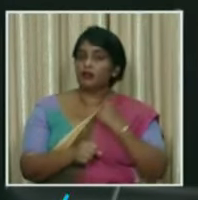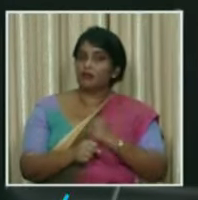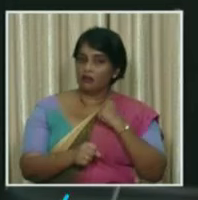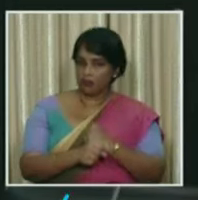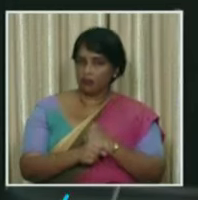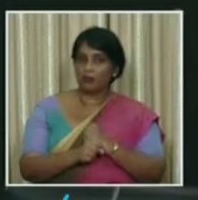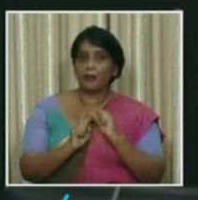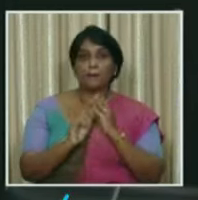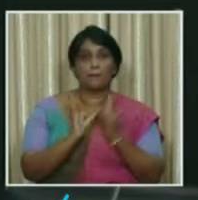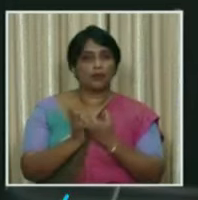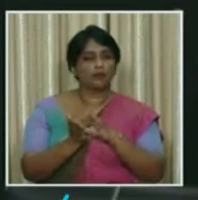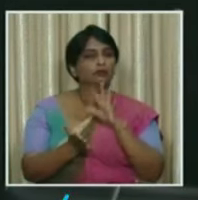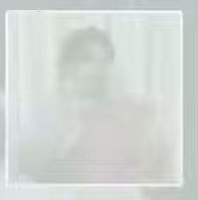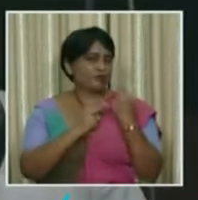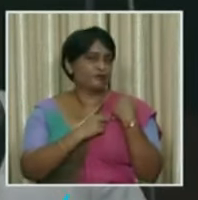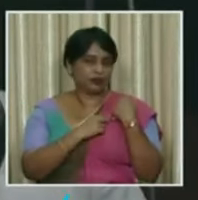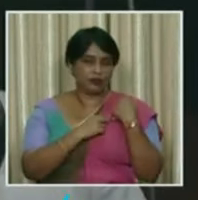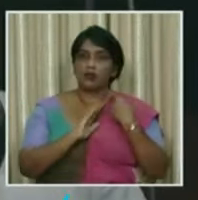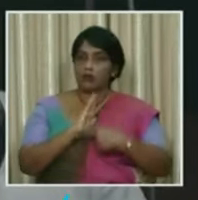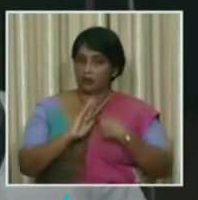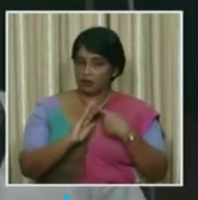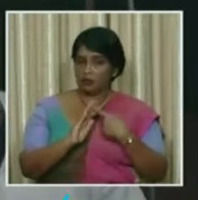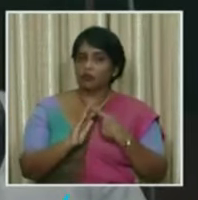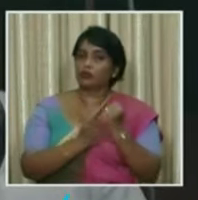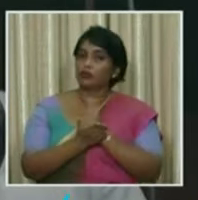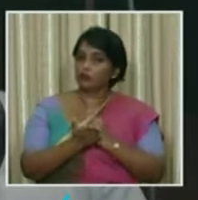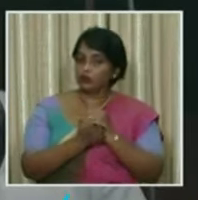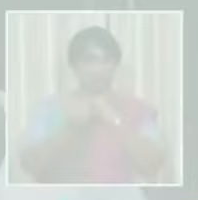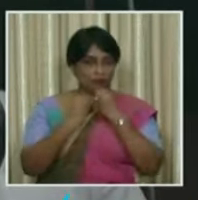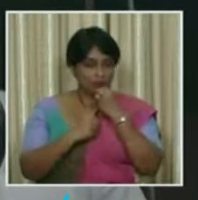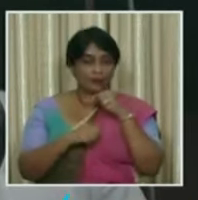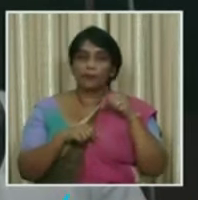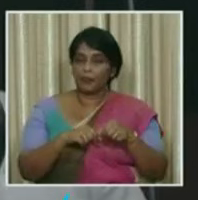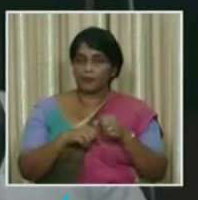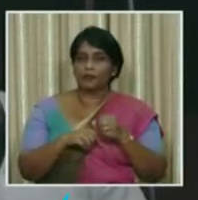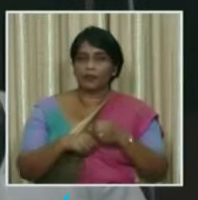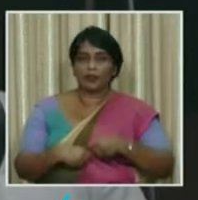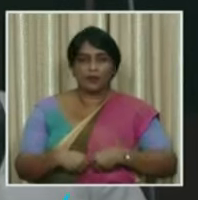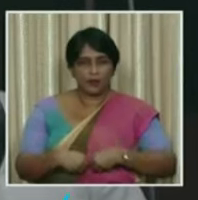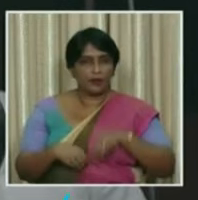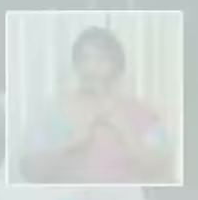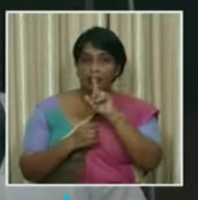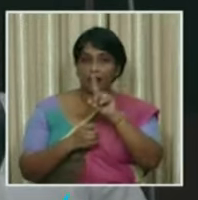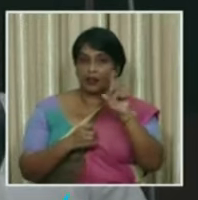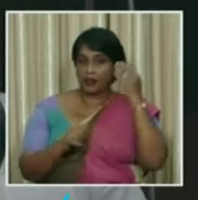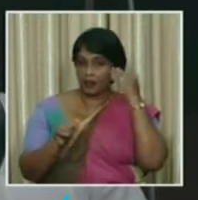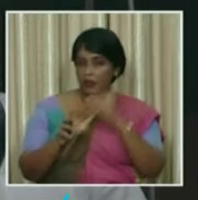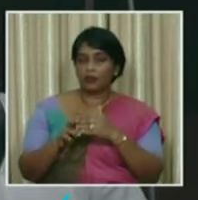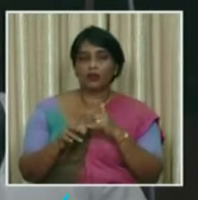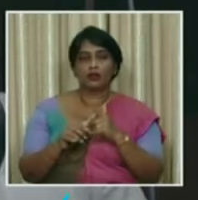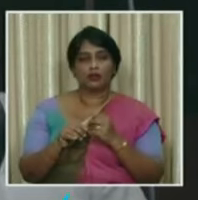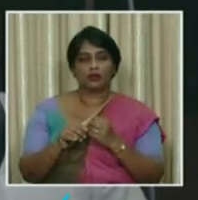රජයේ ප්‍රතිපත්ති තීන්දුවක් අනුව ක්‍රියාත්මක කරන දෙයක්. රටේම සියලු දේ බැඳිලා තියෙන්නේ මේක මත. අද බඩගින්න ඉන්න ප්‍රමාණය වැඩි රටේ. දීවර